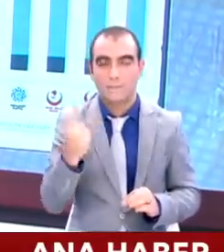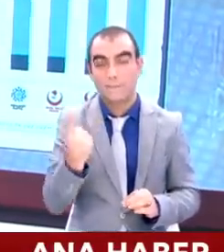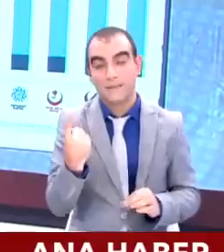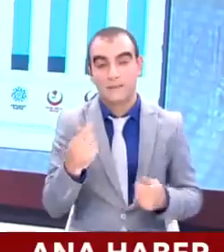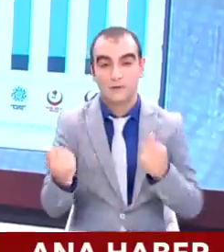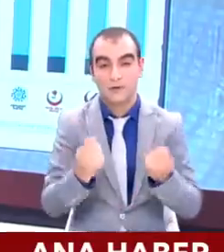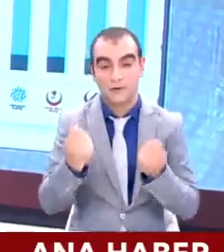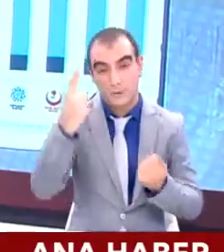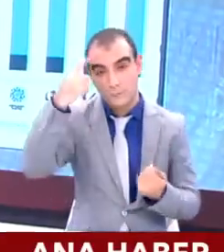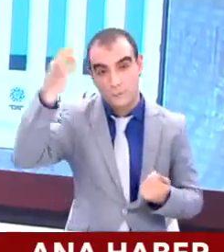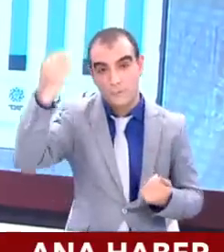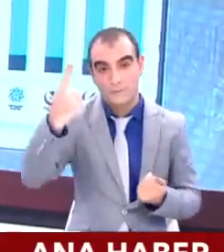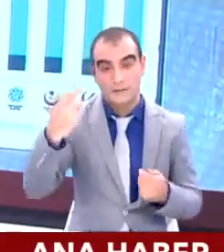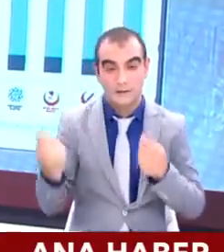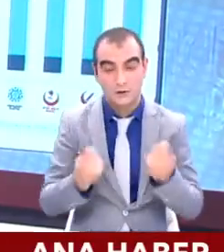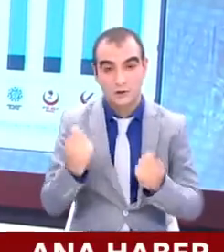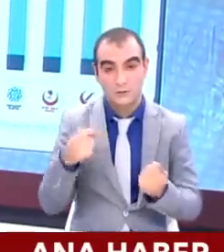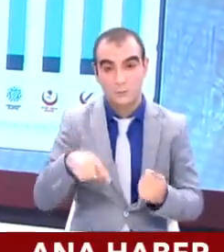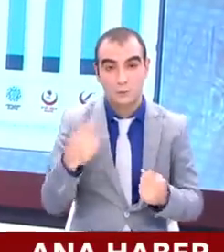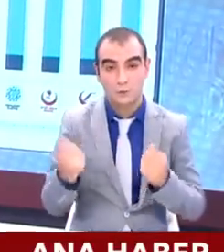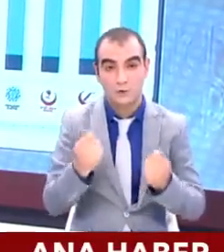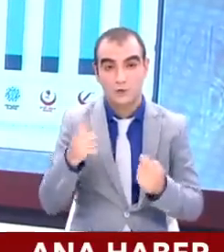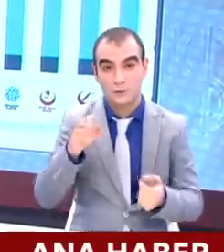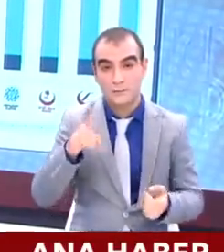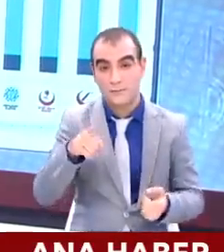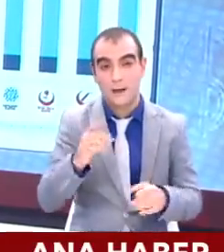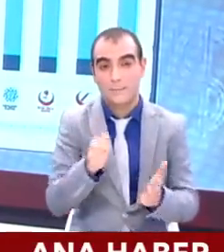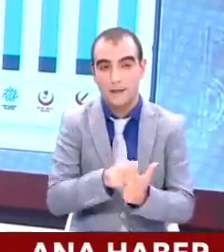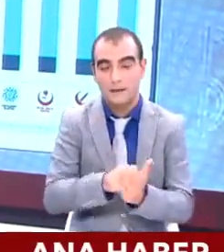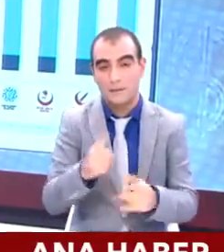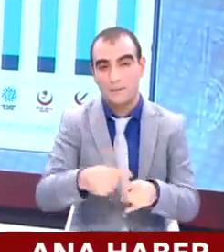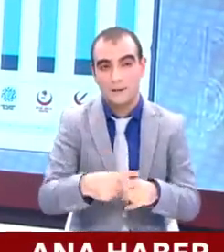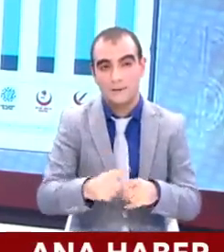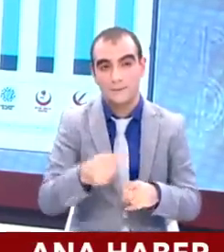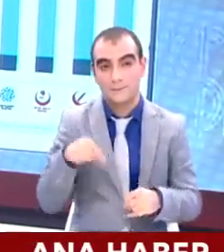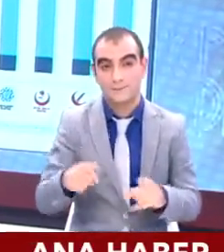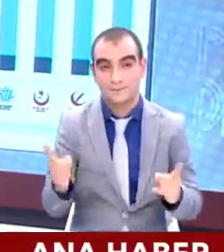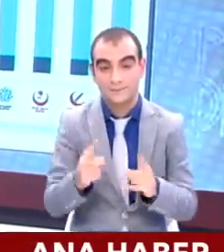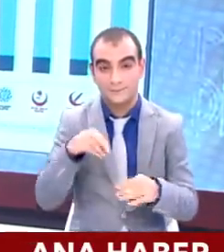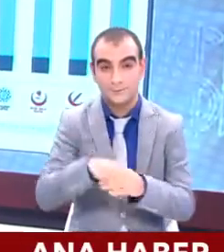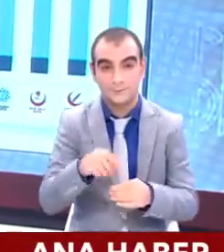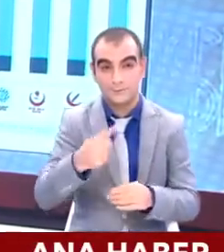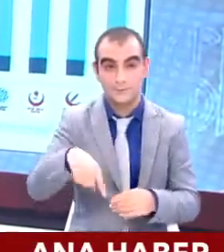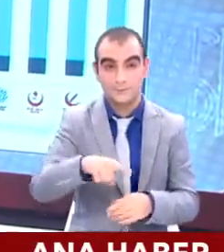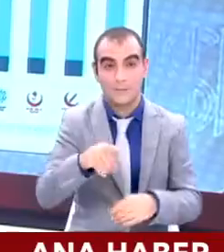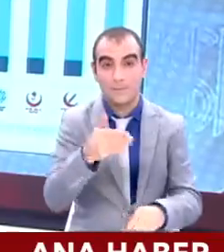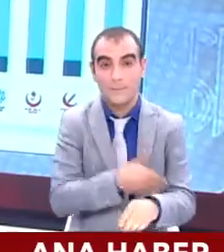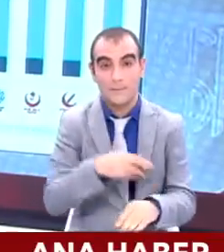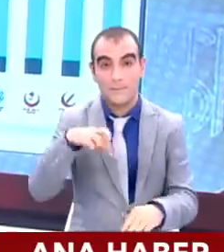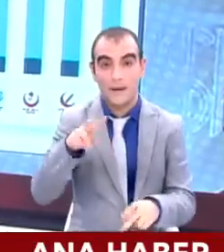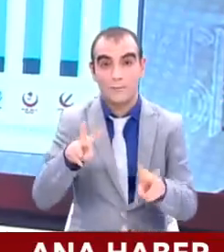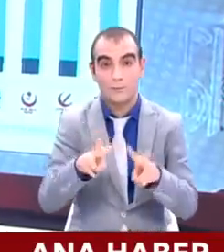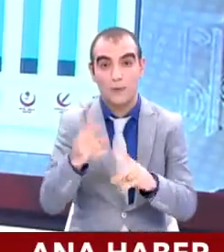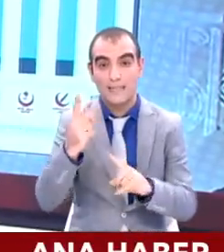akademik bir çalışma bilimsel bir çalışma ve Bu çalışmalar kamuoyuyla Tabii ki paylaşılmakta bu arada sürekli Muharrem İnce mesela